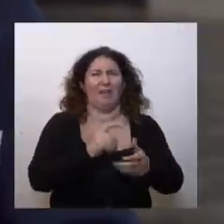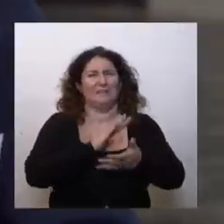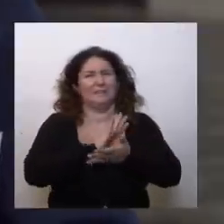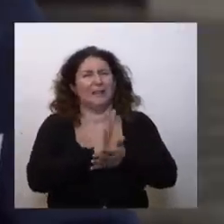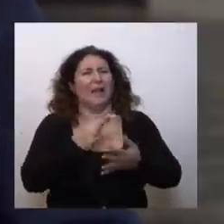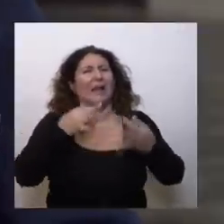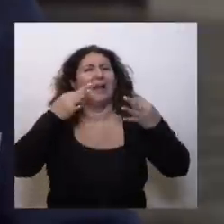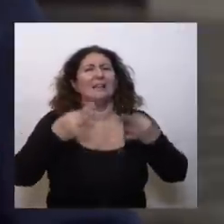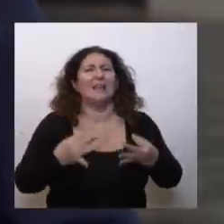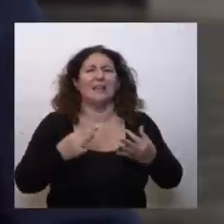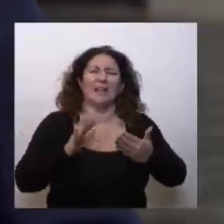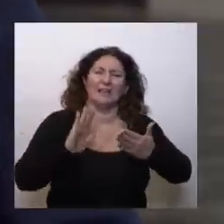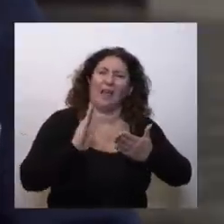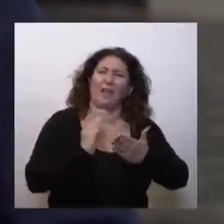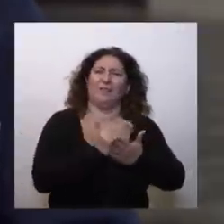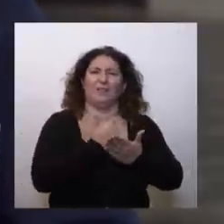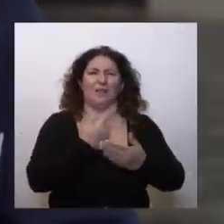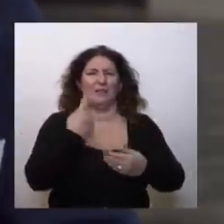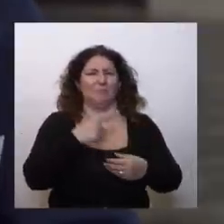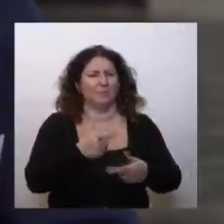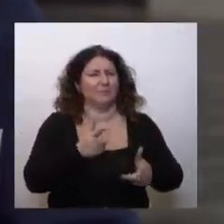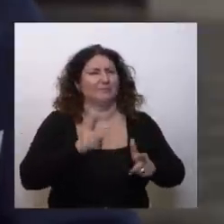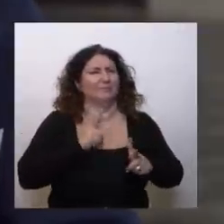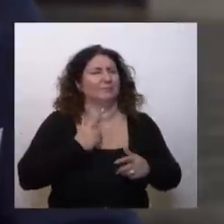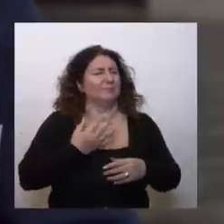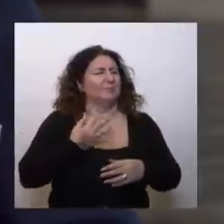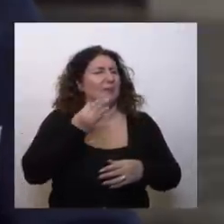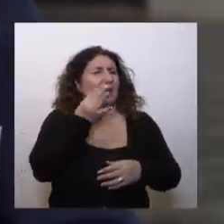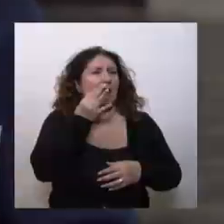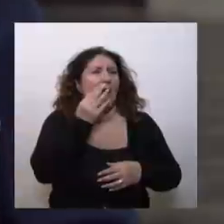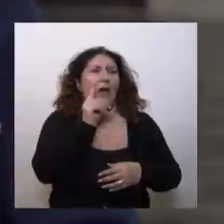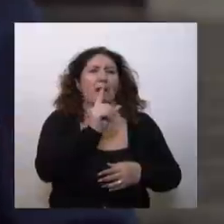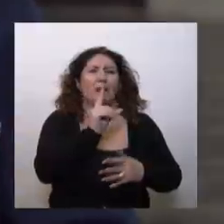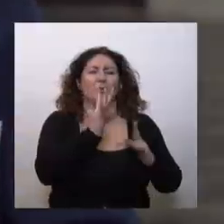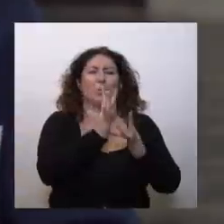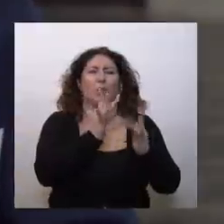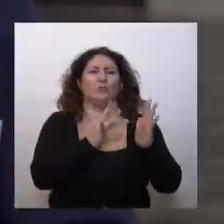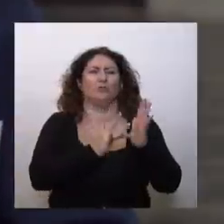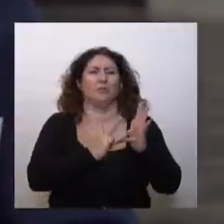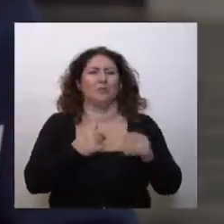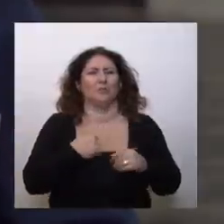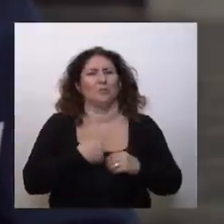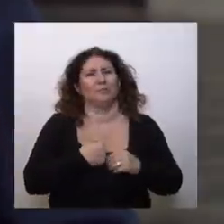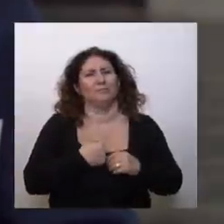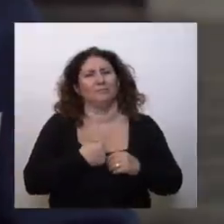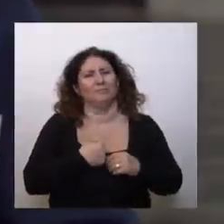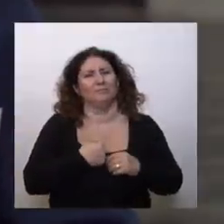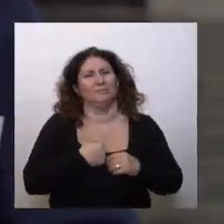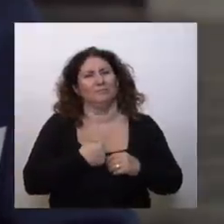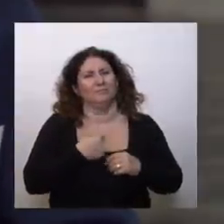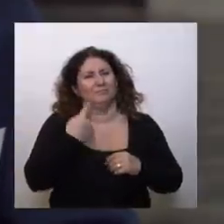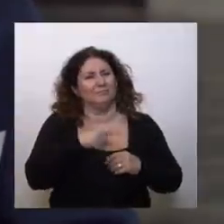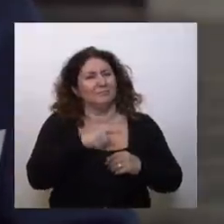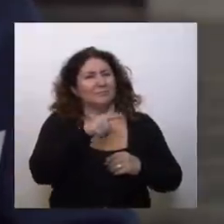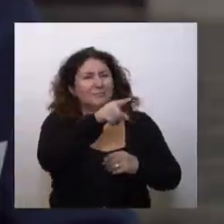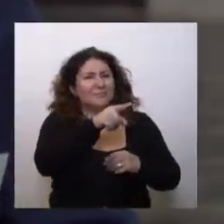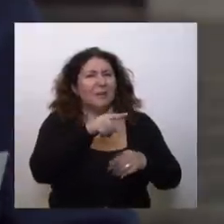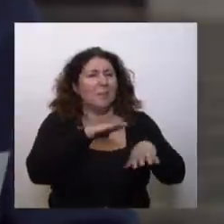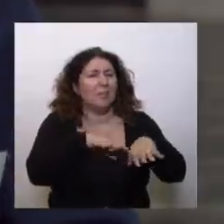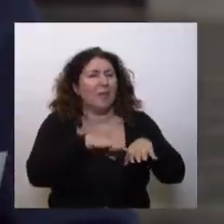dignità, mi fa toccare la tua carne, Gesù, come avrei voluto fasciare i tuoi piedi doloranti,